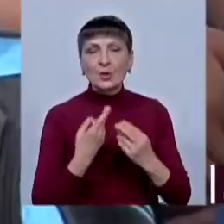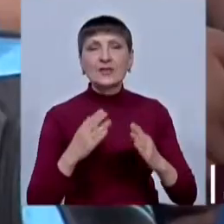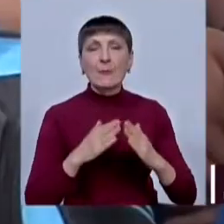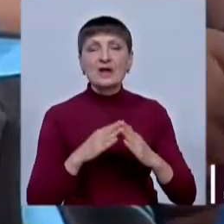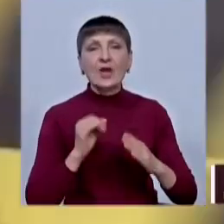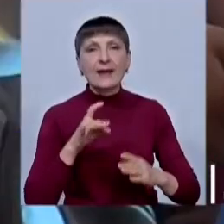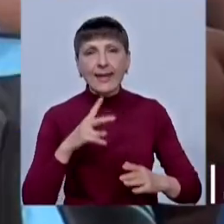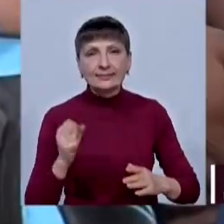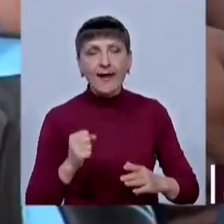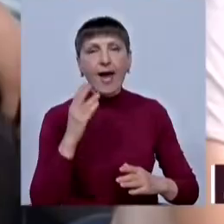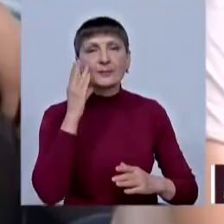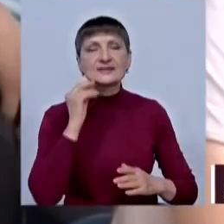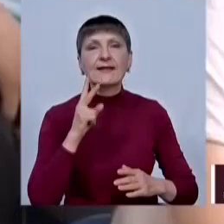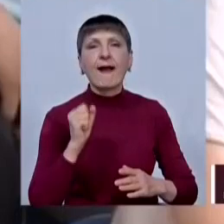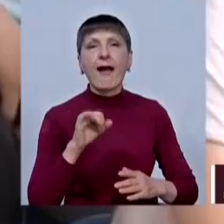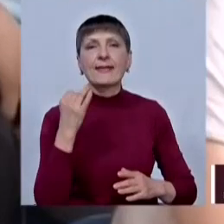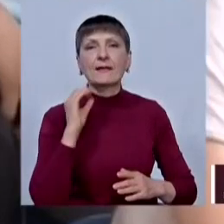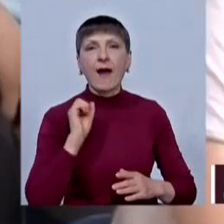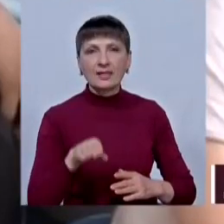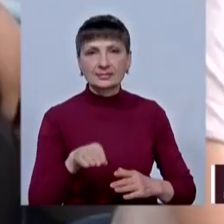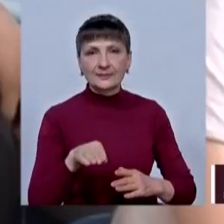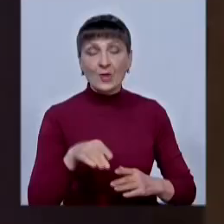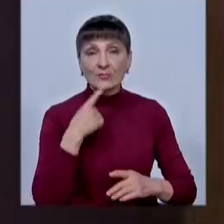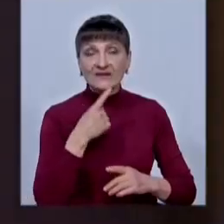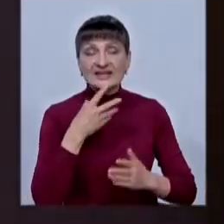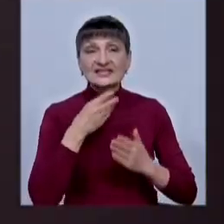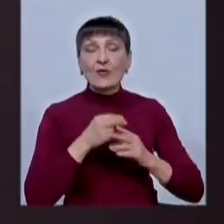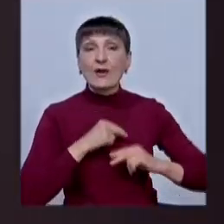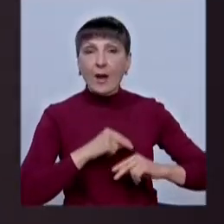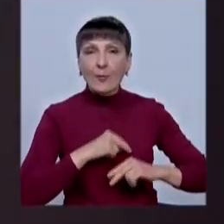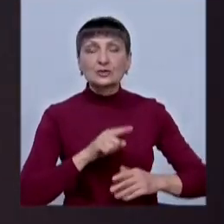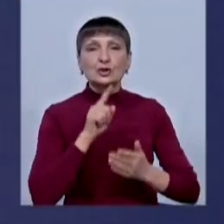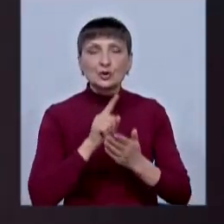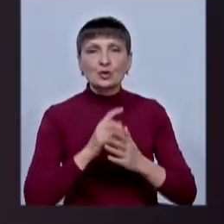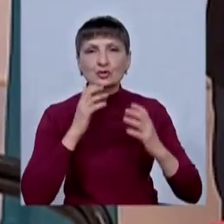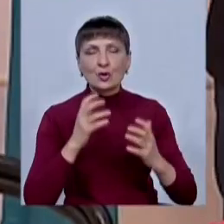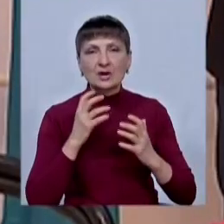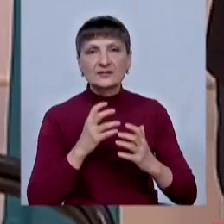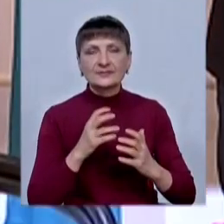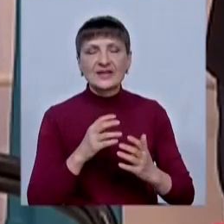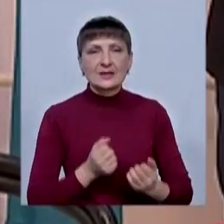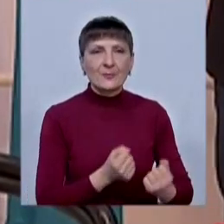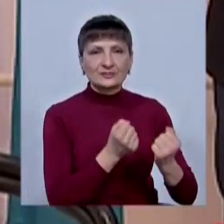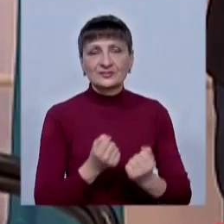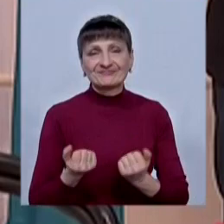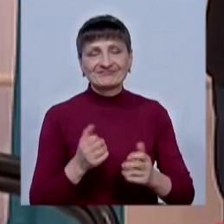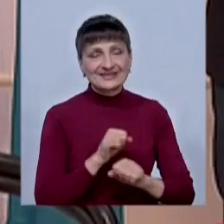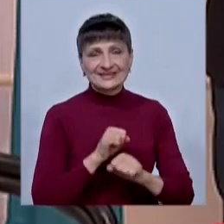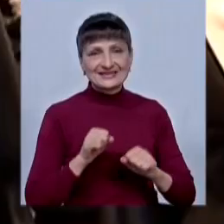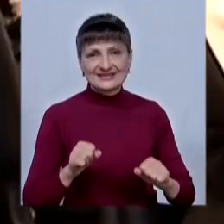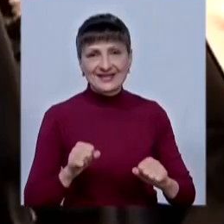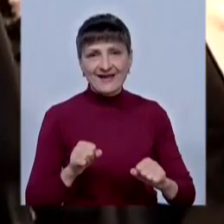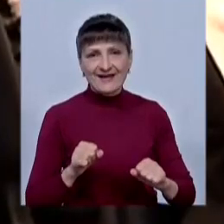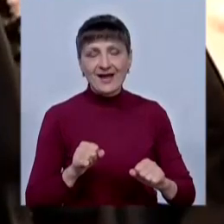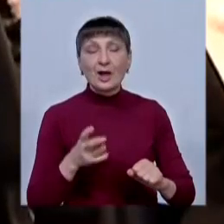алматинского кайрата беркут мажитович рассказывает что в своей профессии должен сохранять нейтралитет и не болеть не за одну из команд на